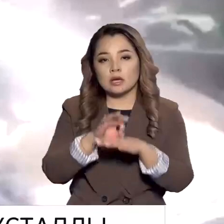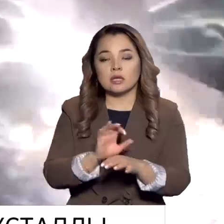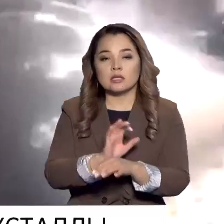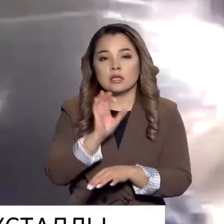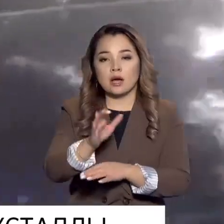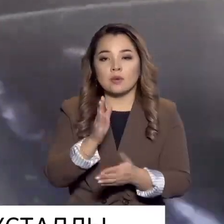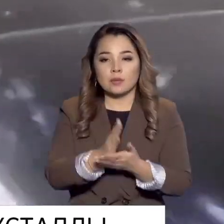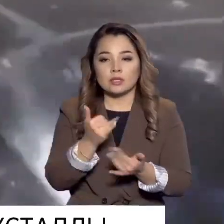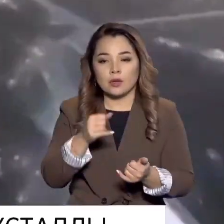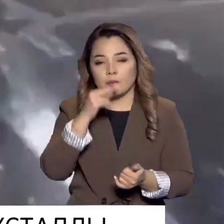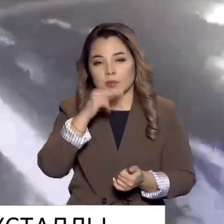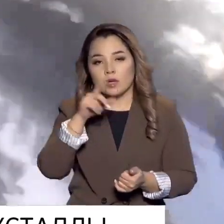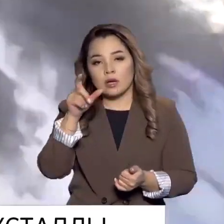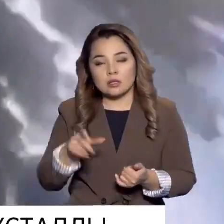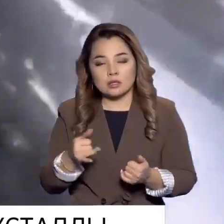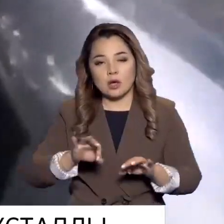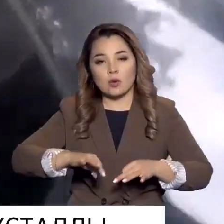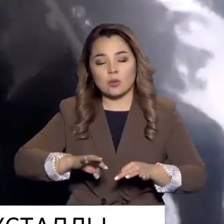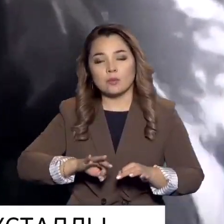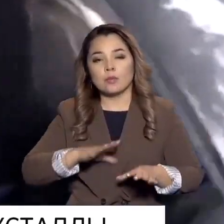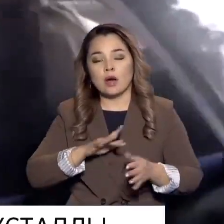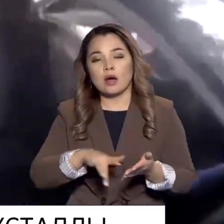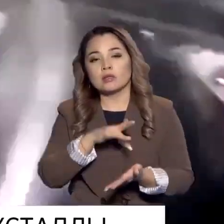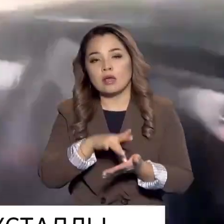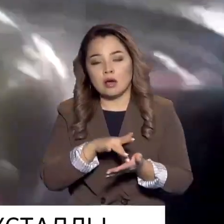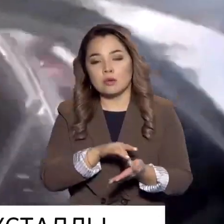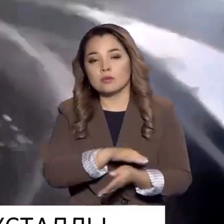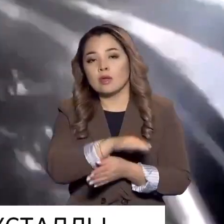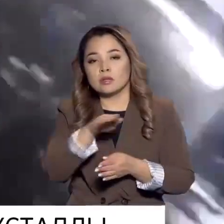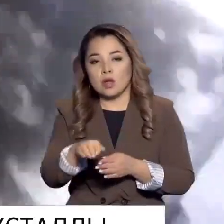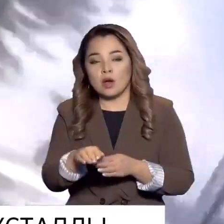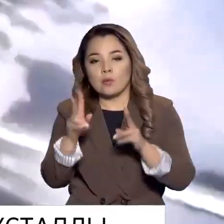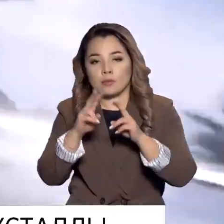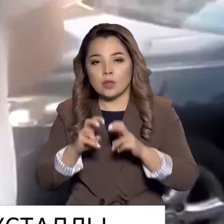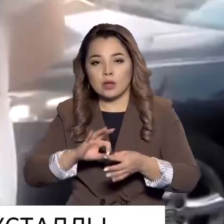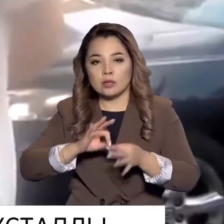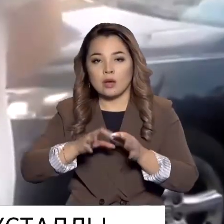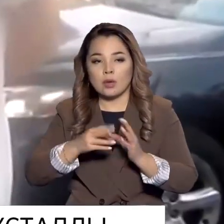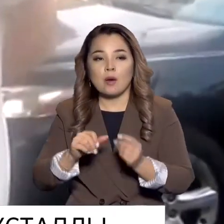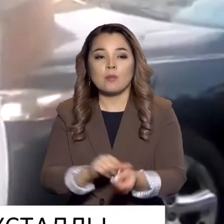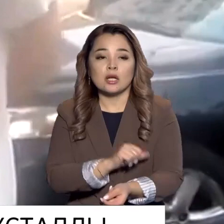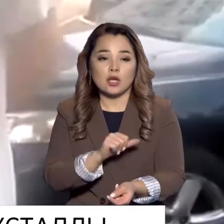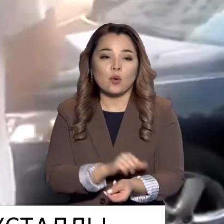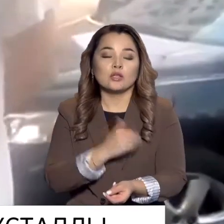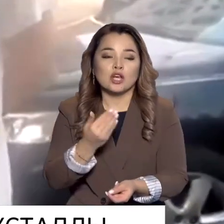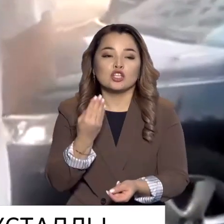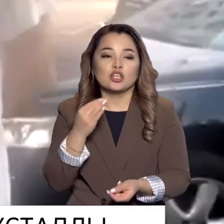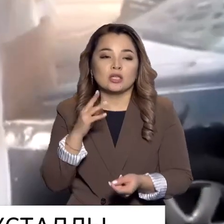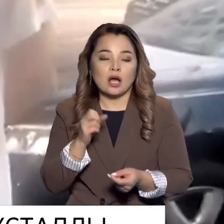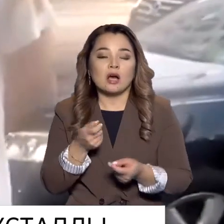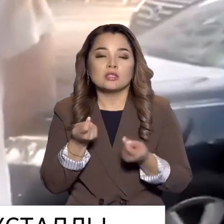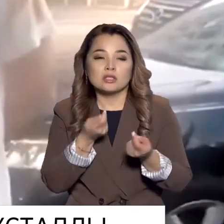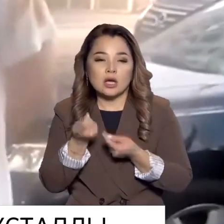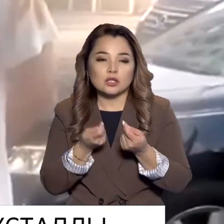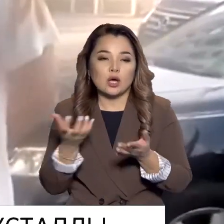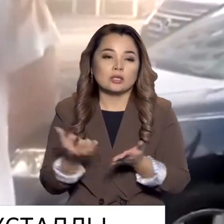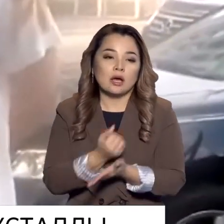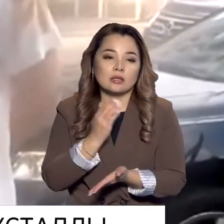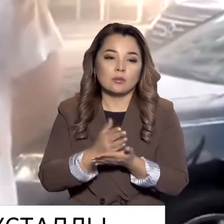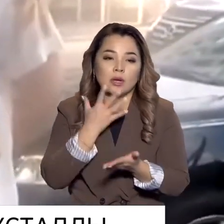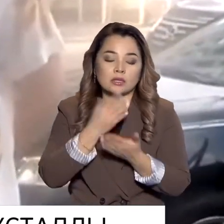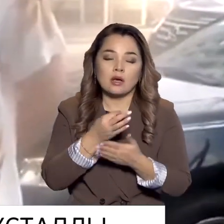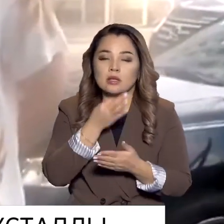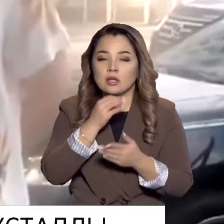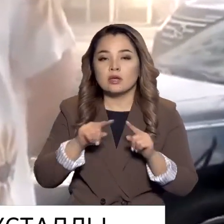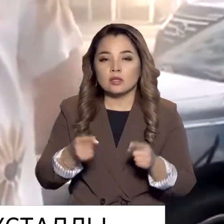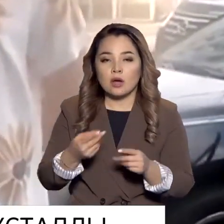отырған. Күдіктінің көлігі қалаға кіреберісте тоқтатылып тексерілді. Тінту кезінде марихуана және шишка тұқымы тәркіленді. Ұсталмас